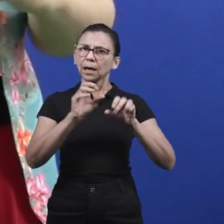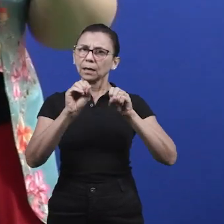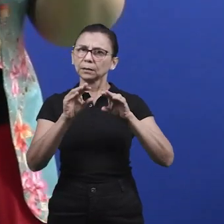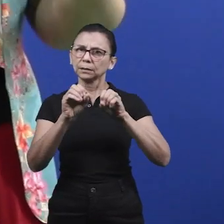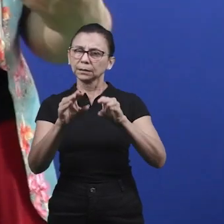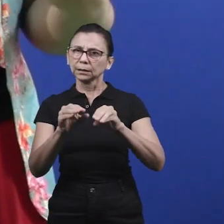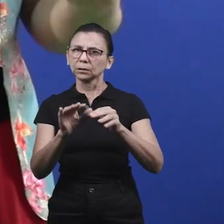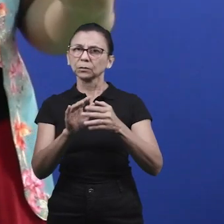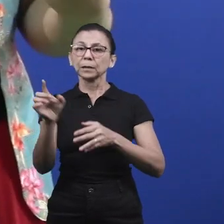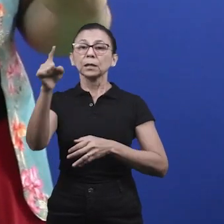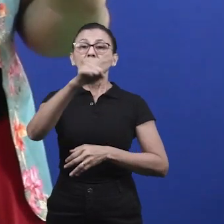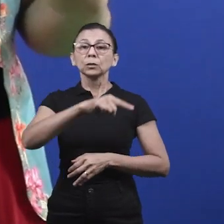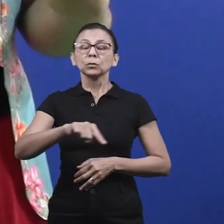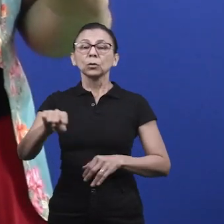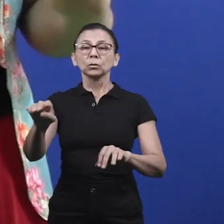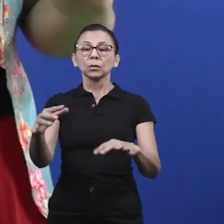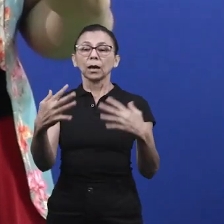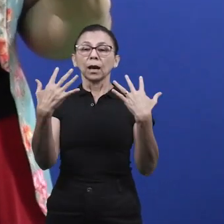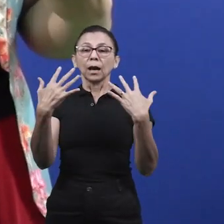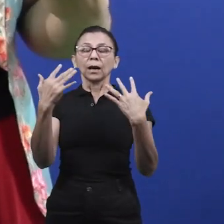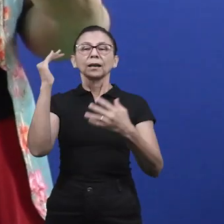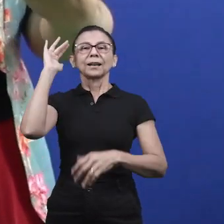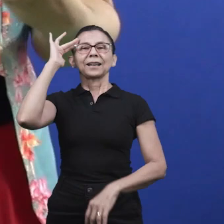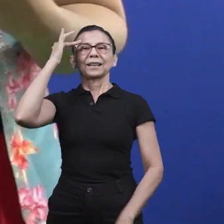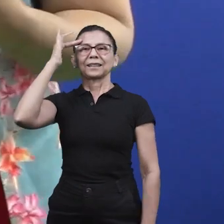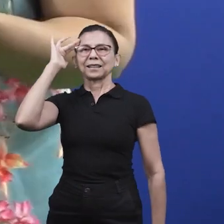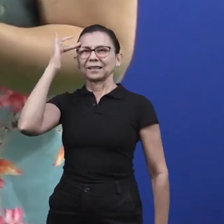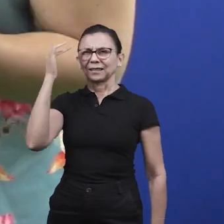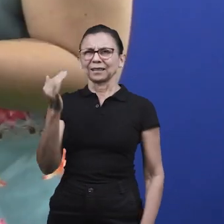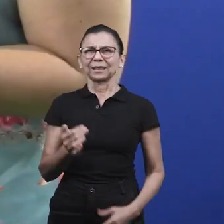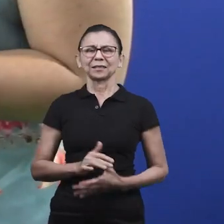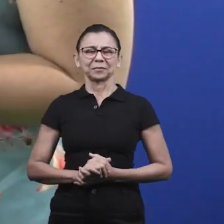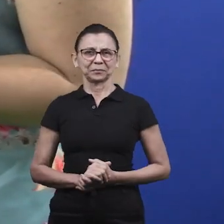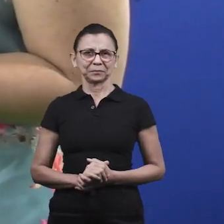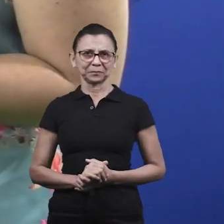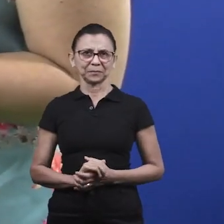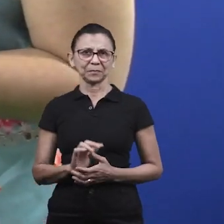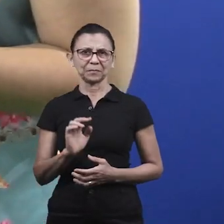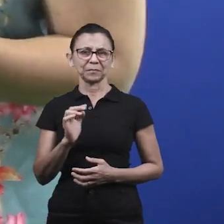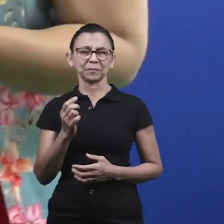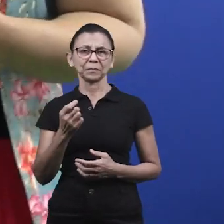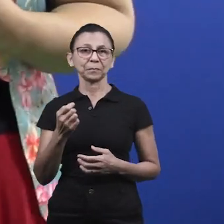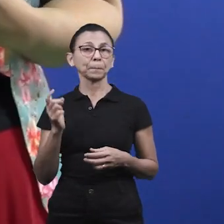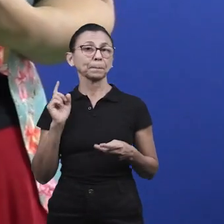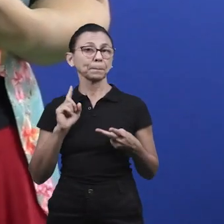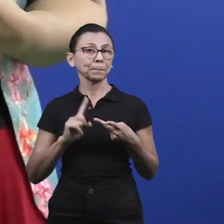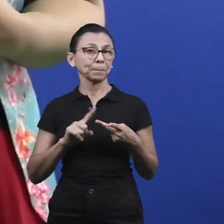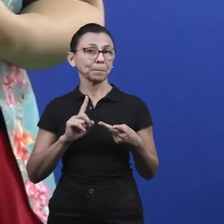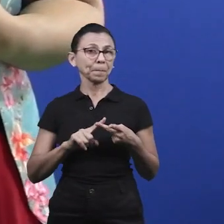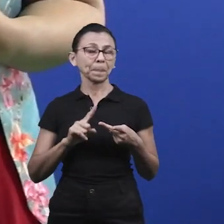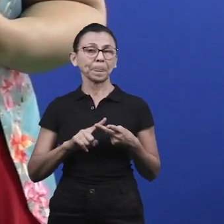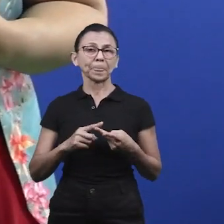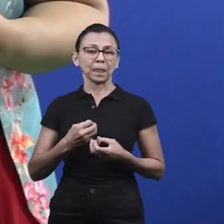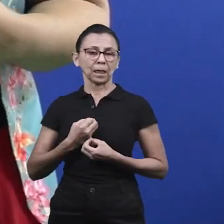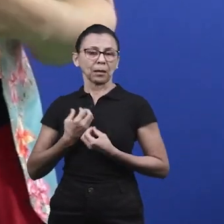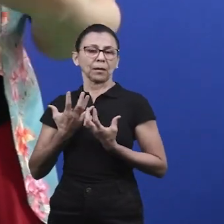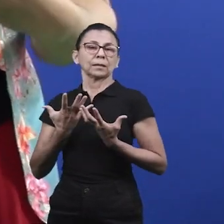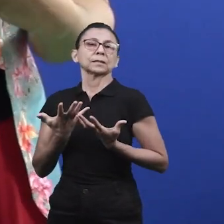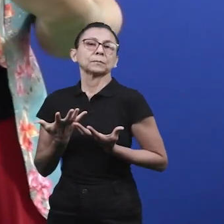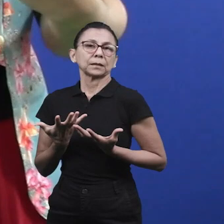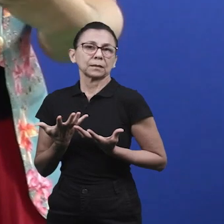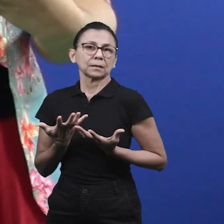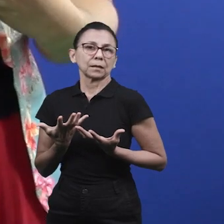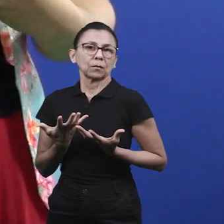À tous, sans avoir besoin d'ajuster après. Deuxième principe, c'est